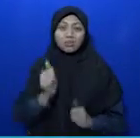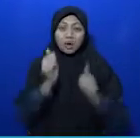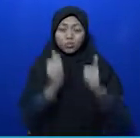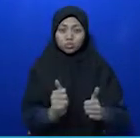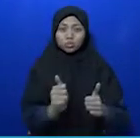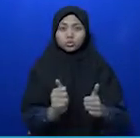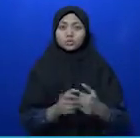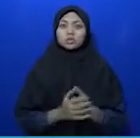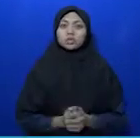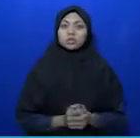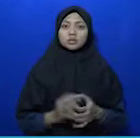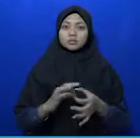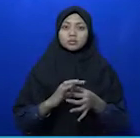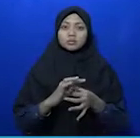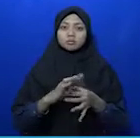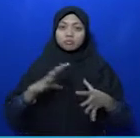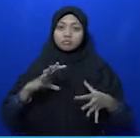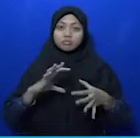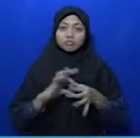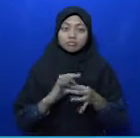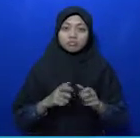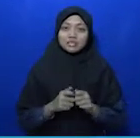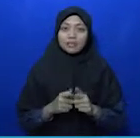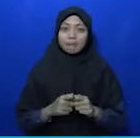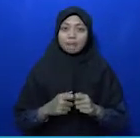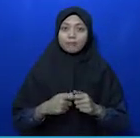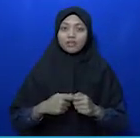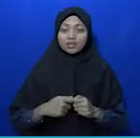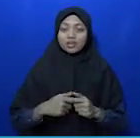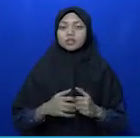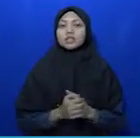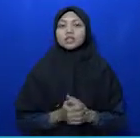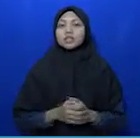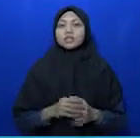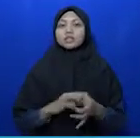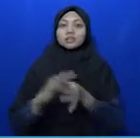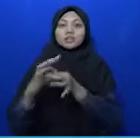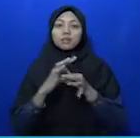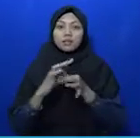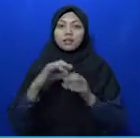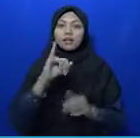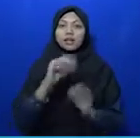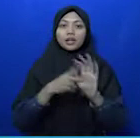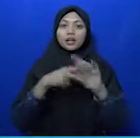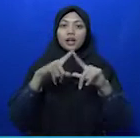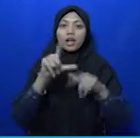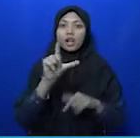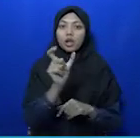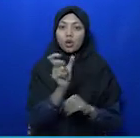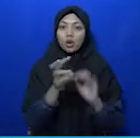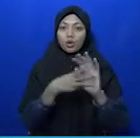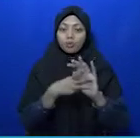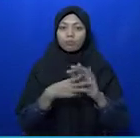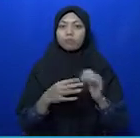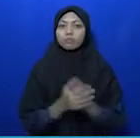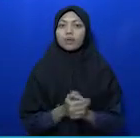itu telah disetujui dan benar-benar dipegang oleh Inalum gitu ya, maka ini akan memberikan manfaat, berbagai manfaat ekonomi